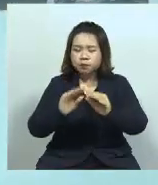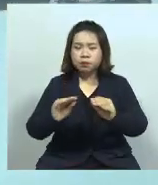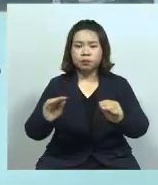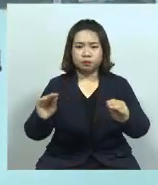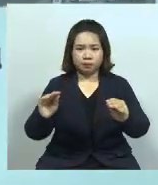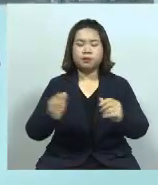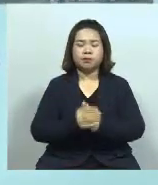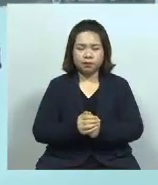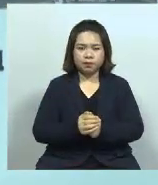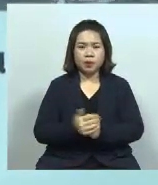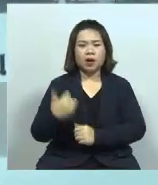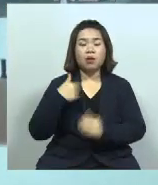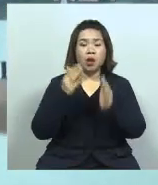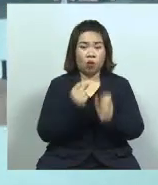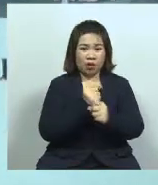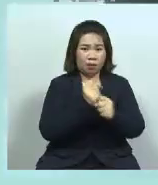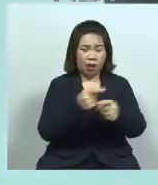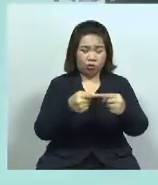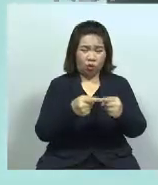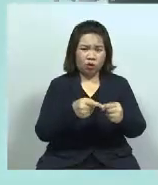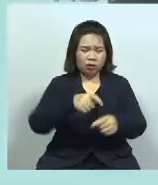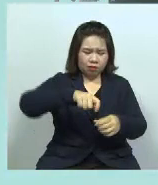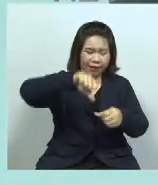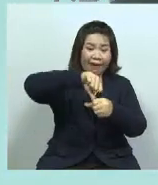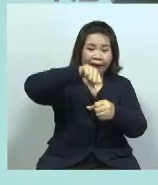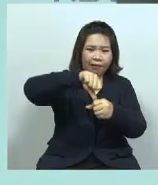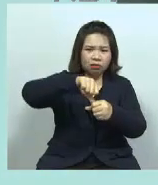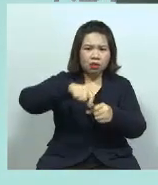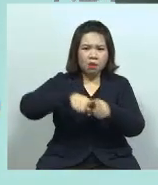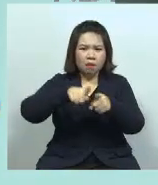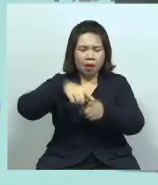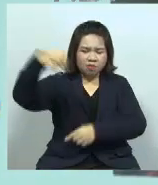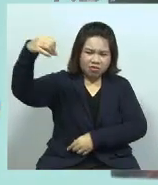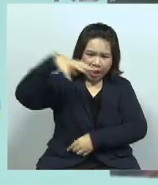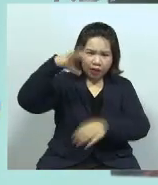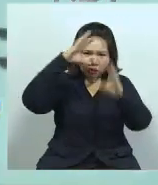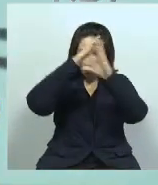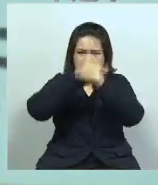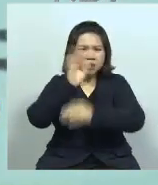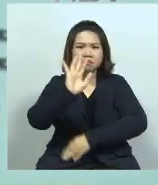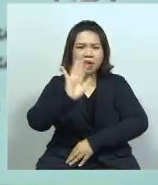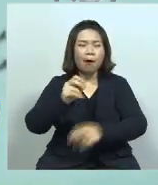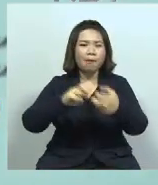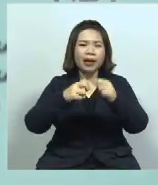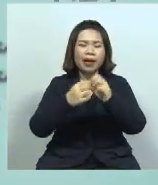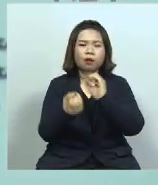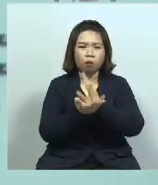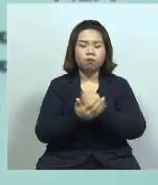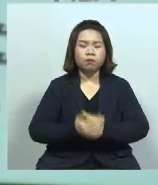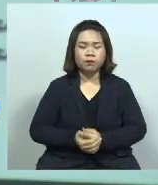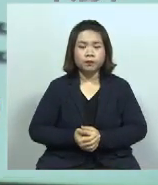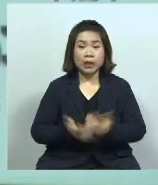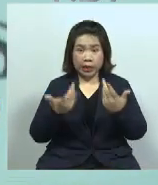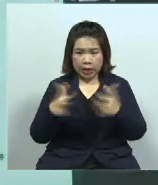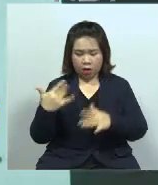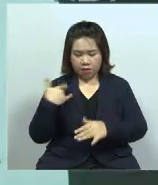ได้ติดตามปรับปรุงหัวเผาไบโอแก๊สเพื่อไม่ให้มีแสงในเวลากลางคืนสร้างที่สำคัญนะคะก็